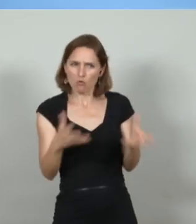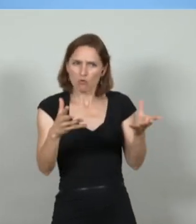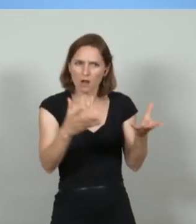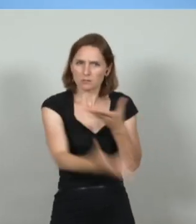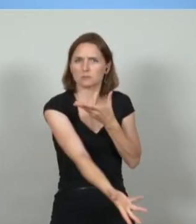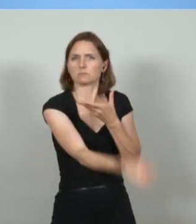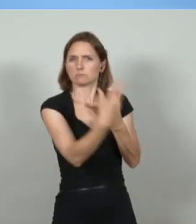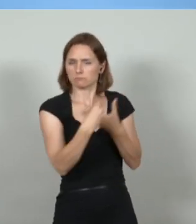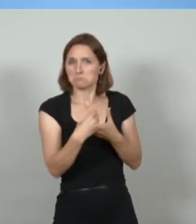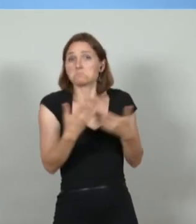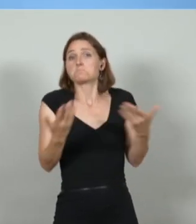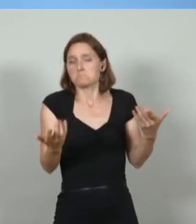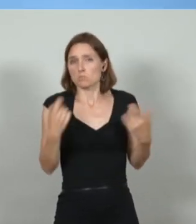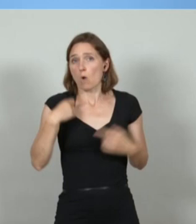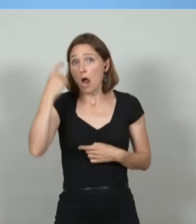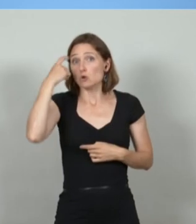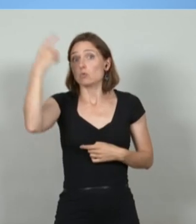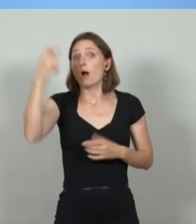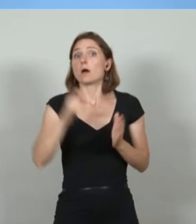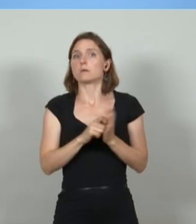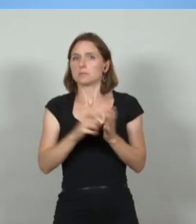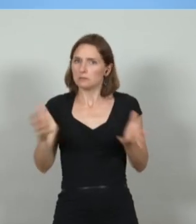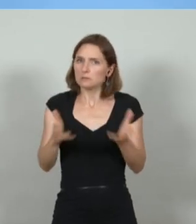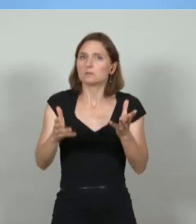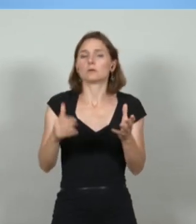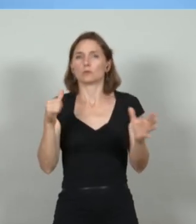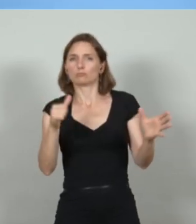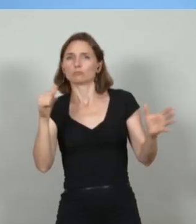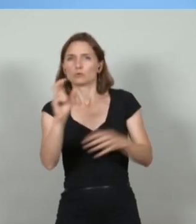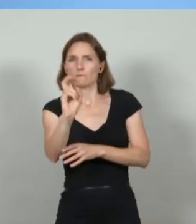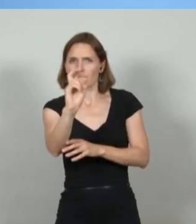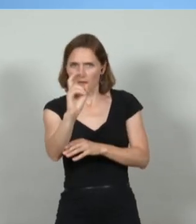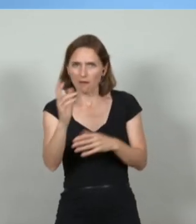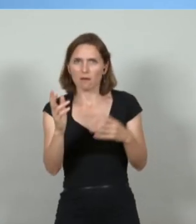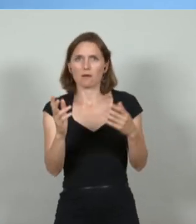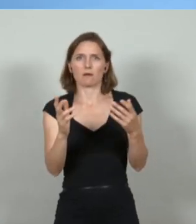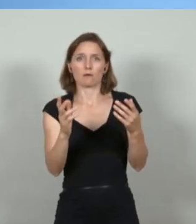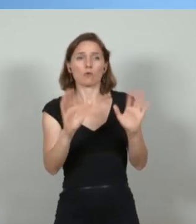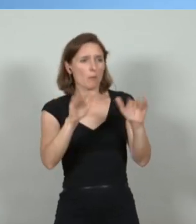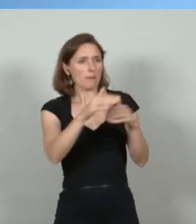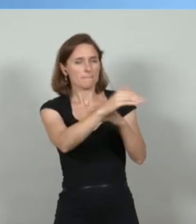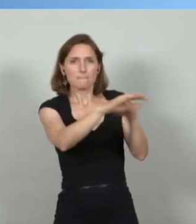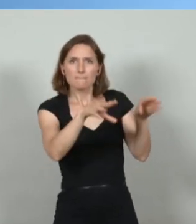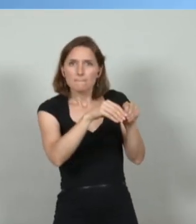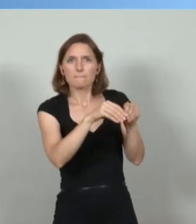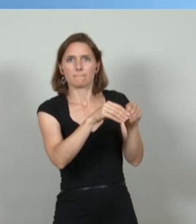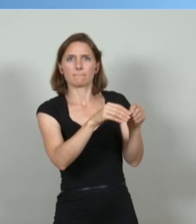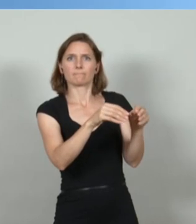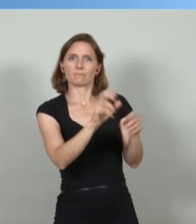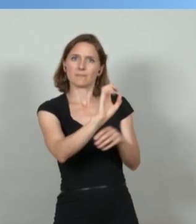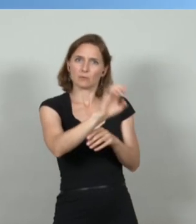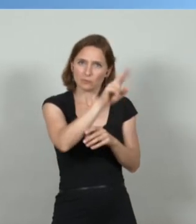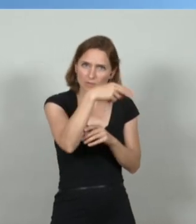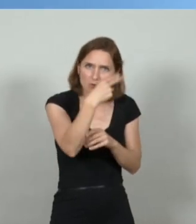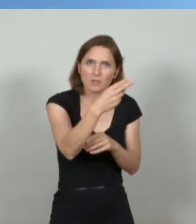a pu au travers des réponses données dans le cadre du coup de pouce vert et ducation mobilisé quand même de nombreux enfants dans le cadre